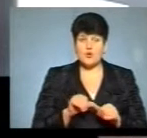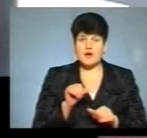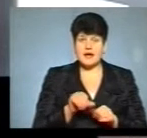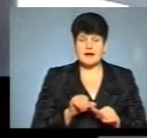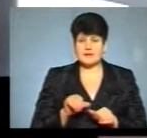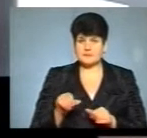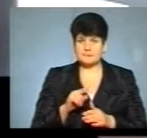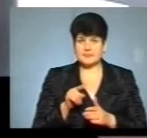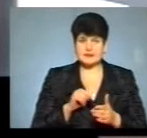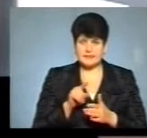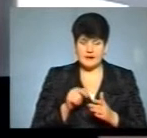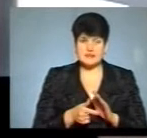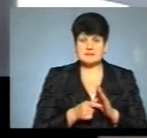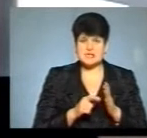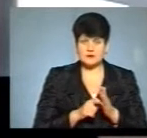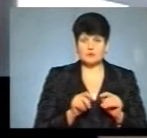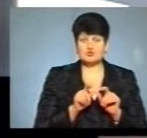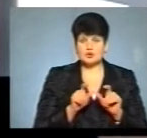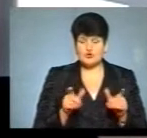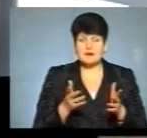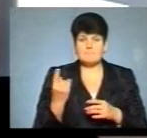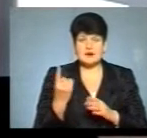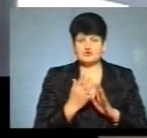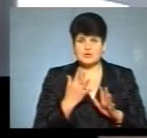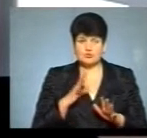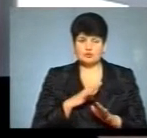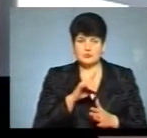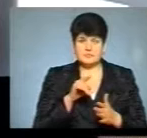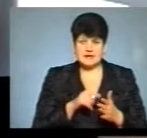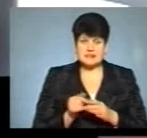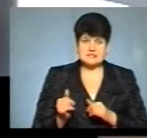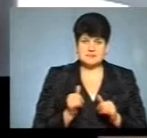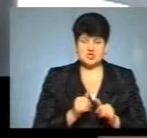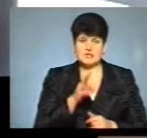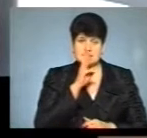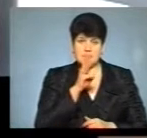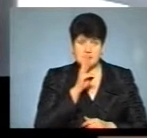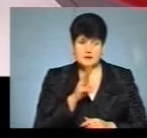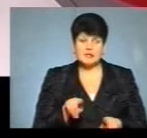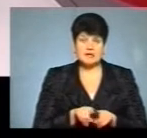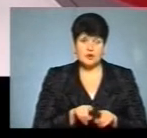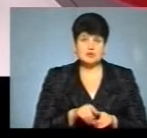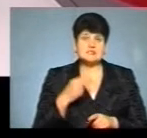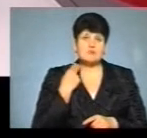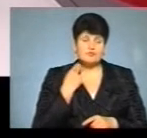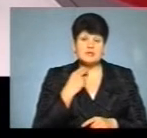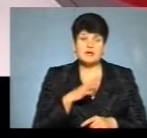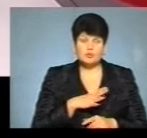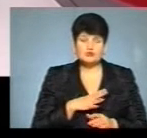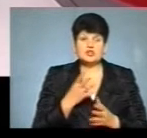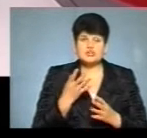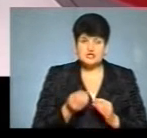питанням, по закладам, установам, де в першу чергу стояло питання забезпечення заробітних плат. І також заборгованість, яка ще була з